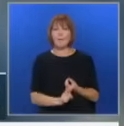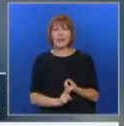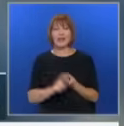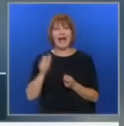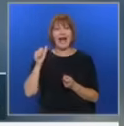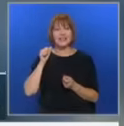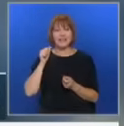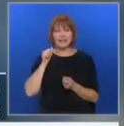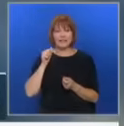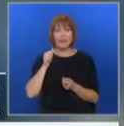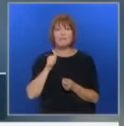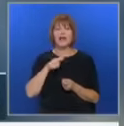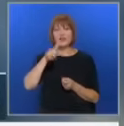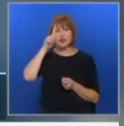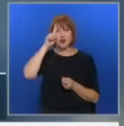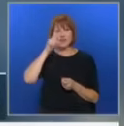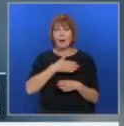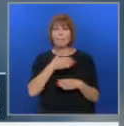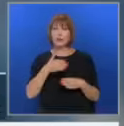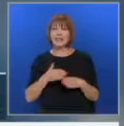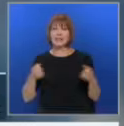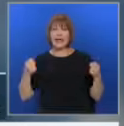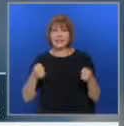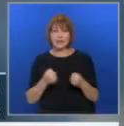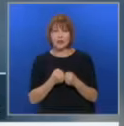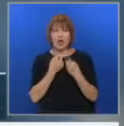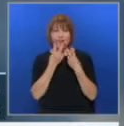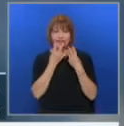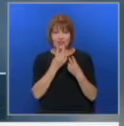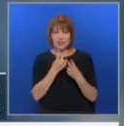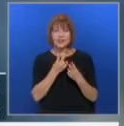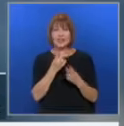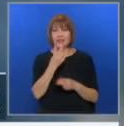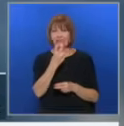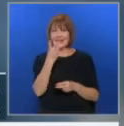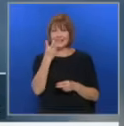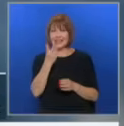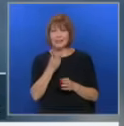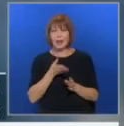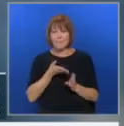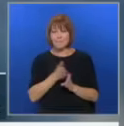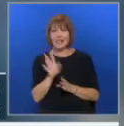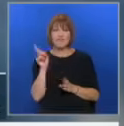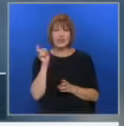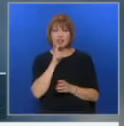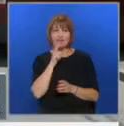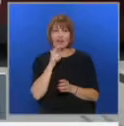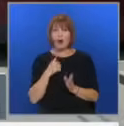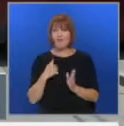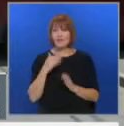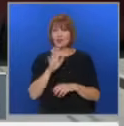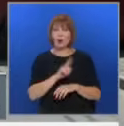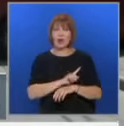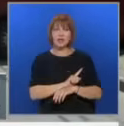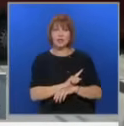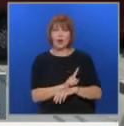Амстердам в столицата е последната катастрофа на ватмана. Вижда се, че трамвай 23 минава на червено с висока скорост и удря